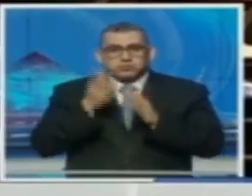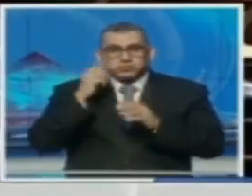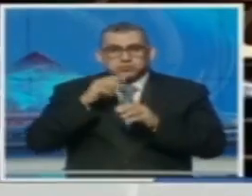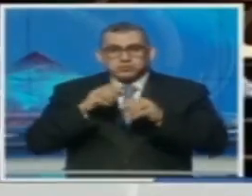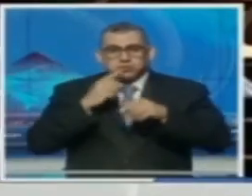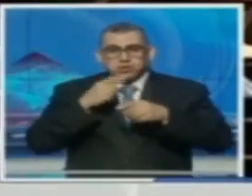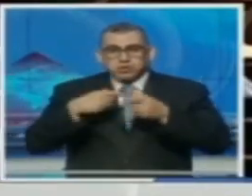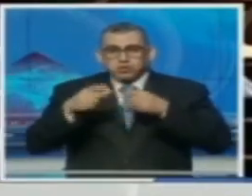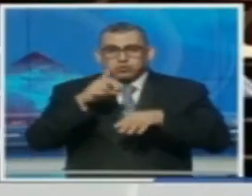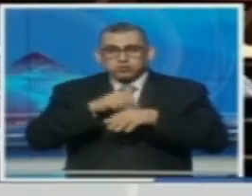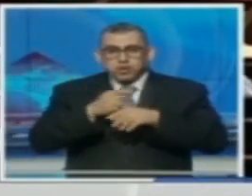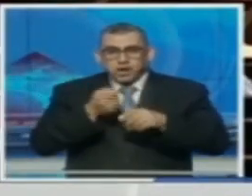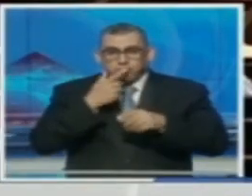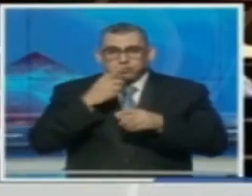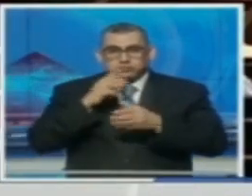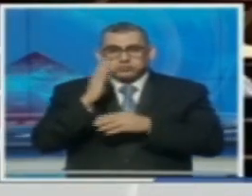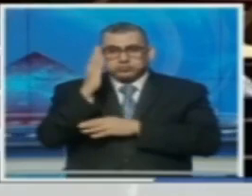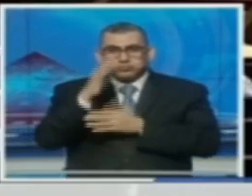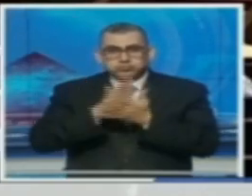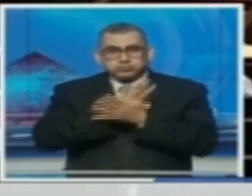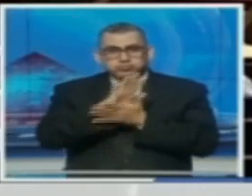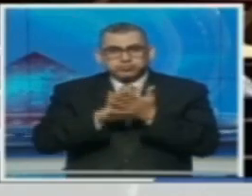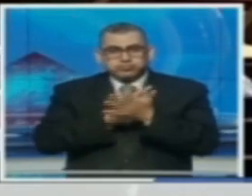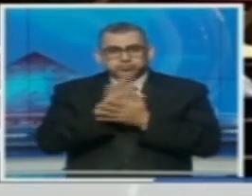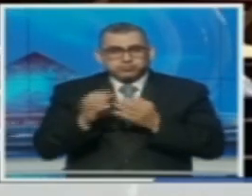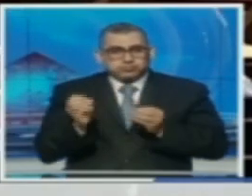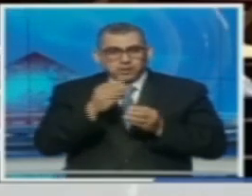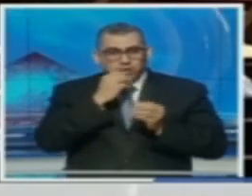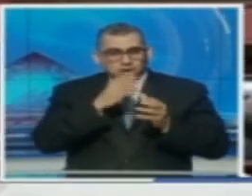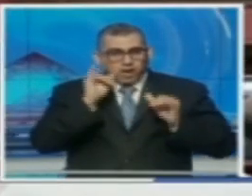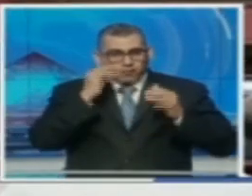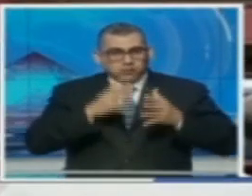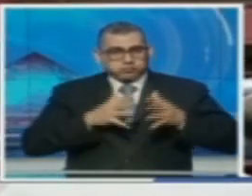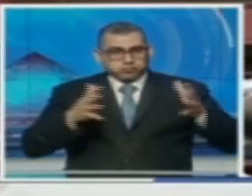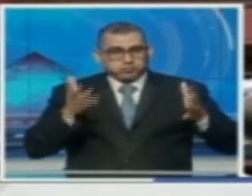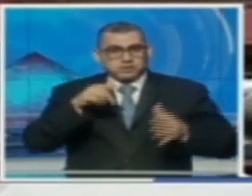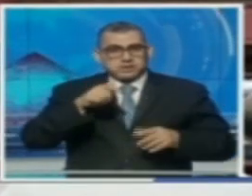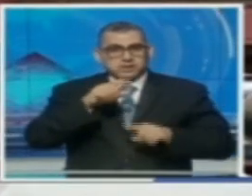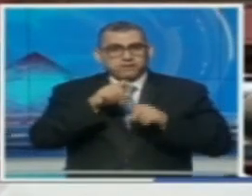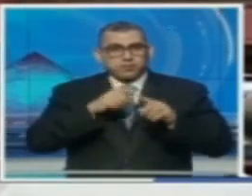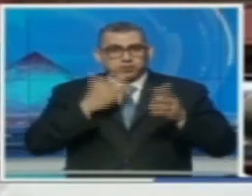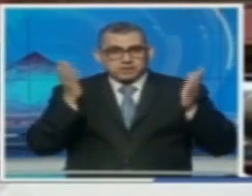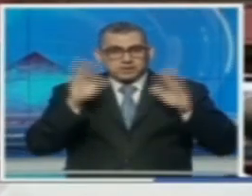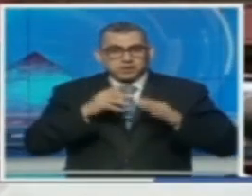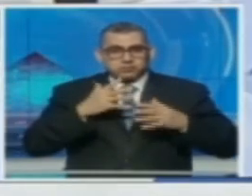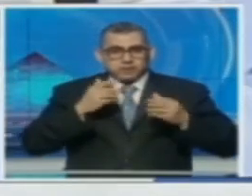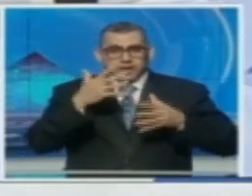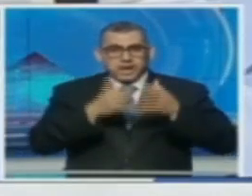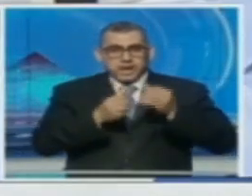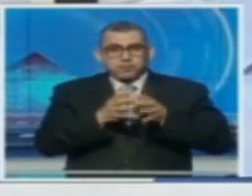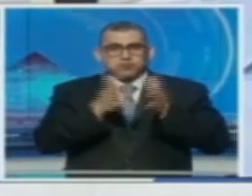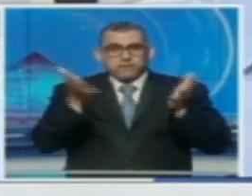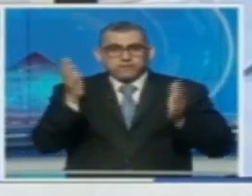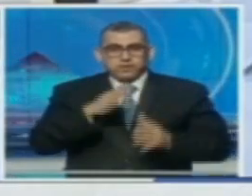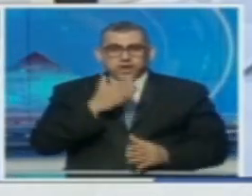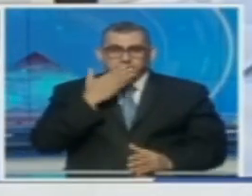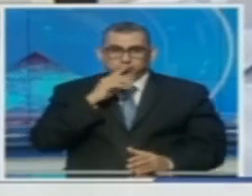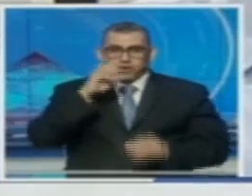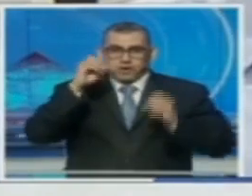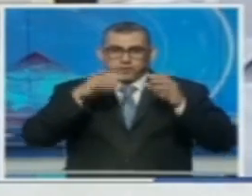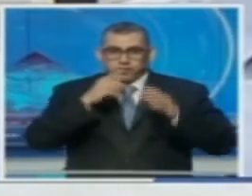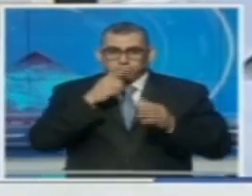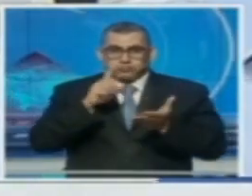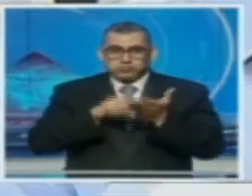استخدام المورينجا كعلف للحيوانات، قالوا انها بتؤدي لزيادة بنسبة 20% في زيادة اضرار اللبن. الحمد لله رب العالمين، في الاتجاه